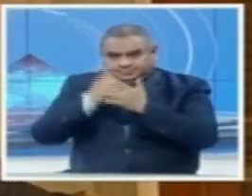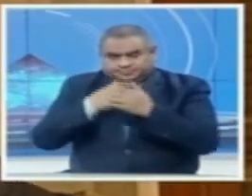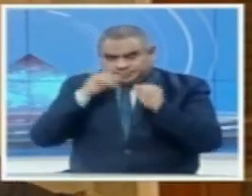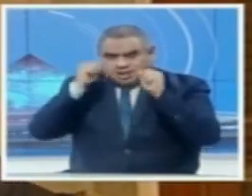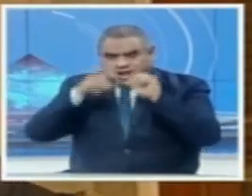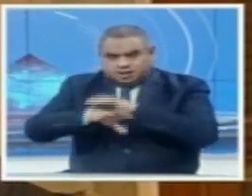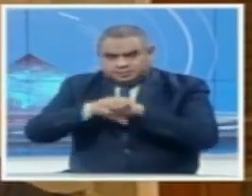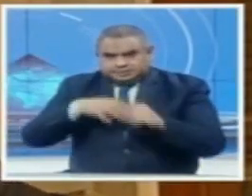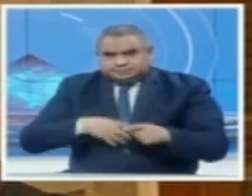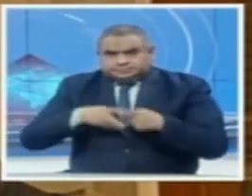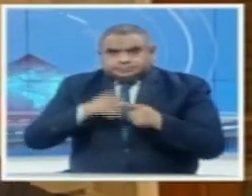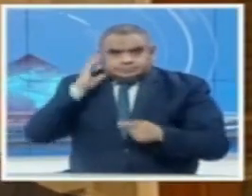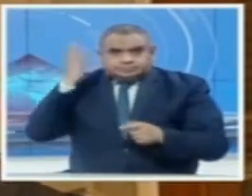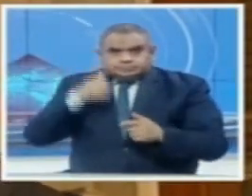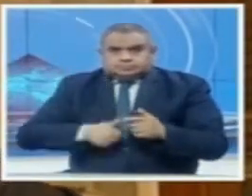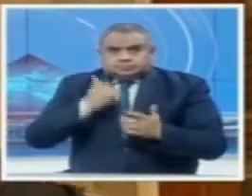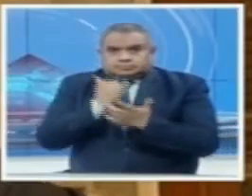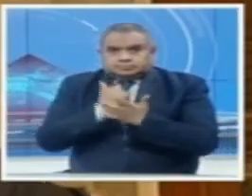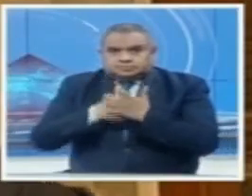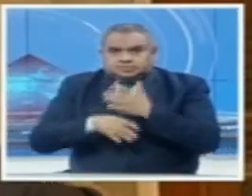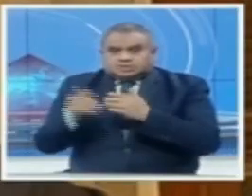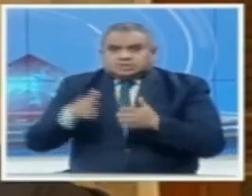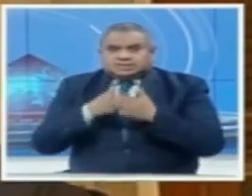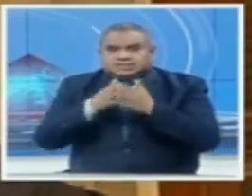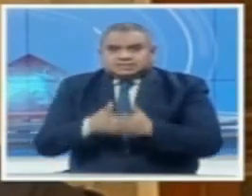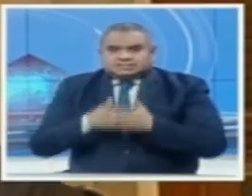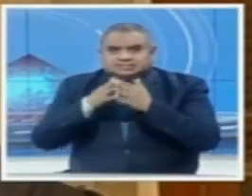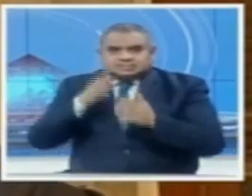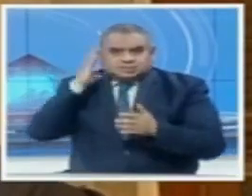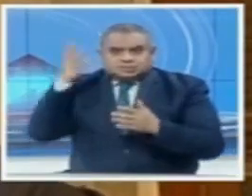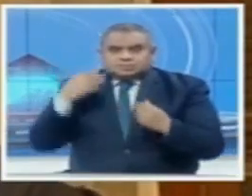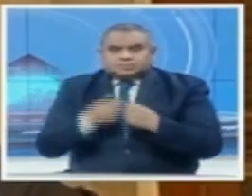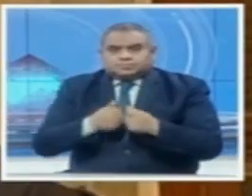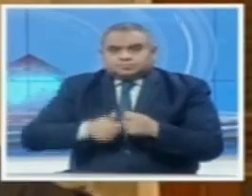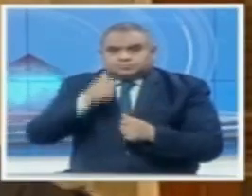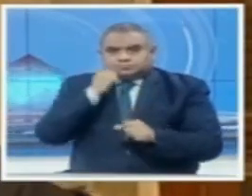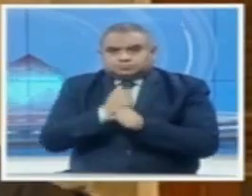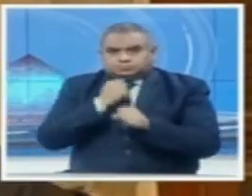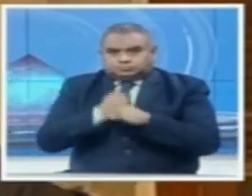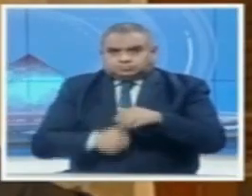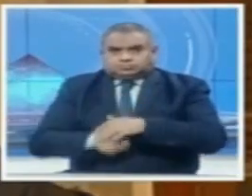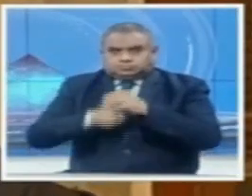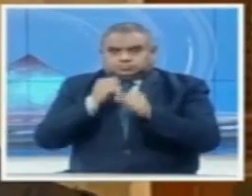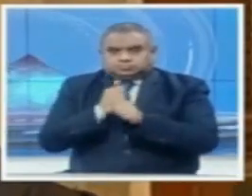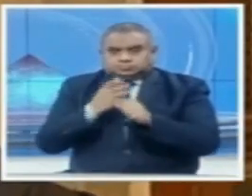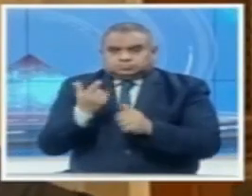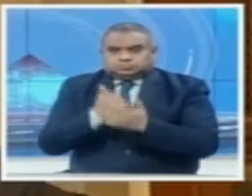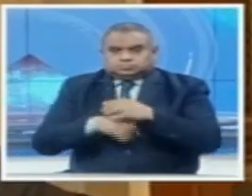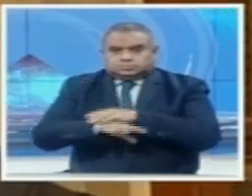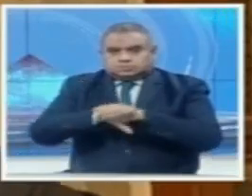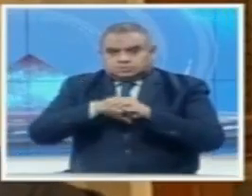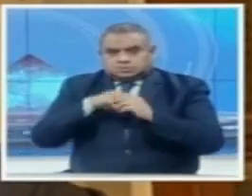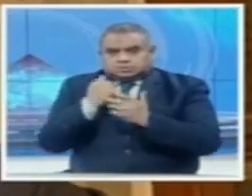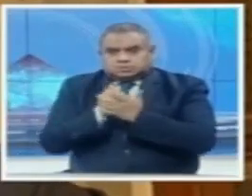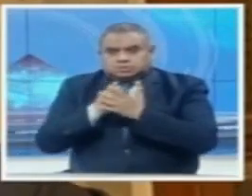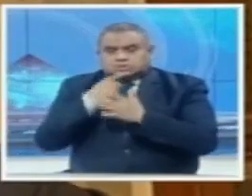بيكون في منطقه اقتصاديه لقناه السويس واحنا طبعا عندنا المساحات الكبيره للمتاحه لبناء المحطات في وقت